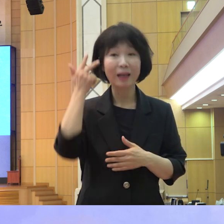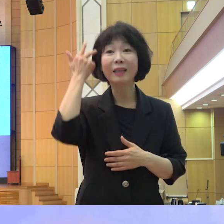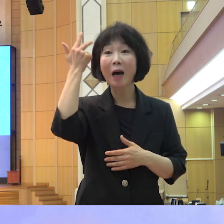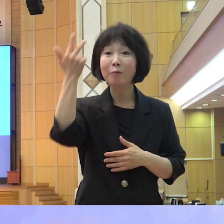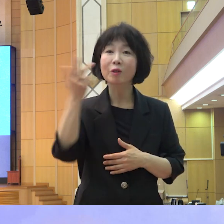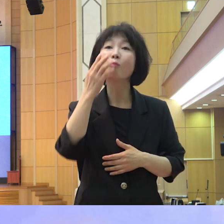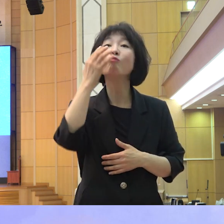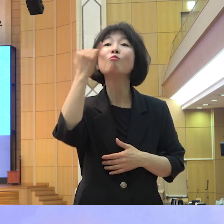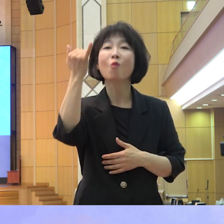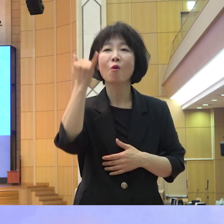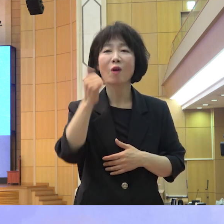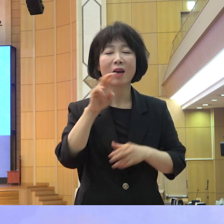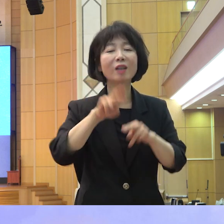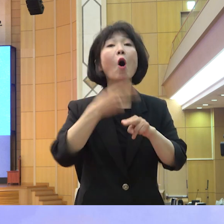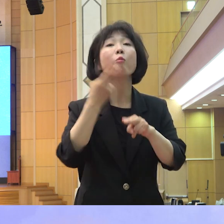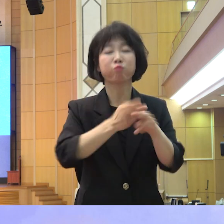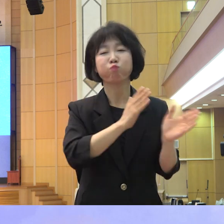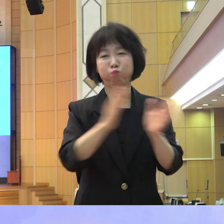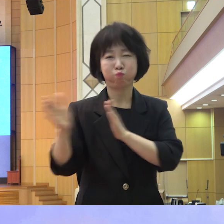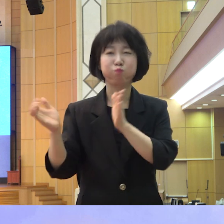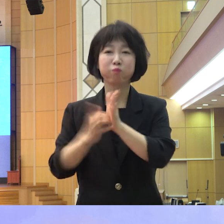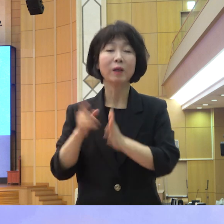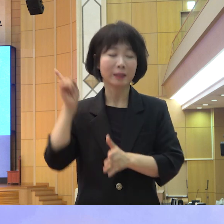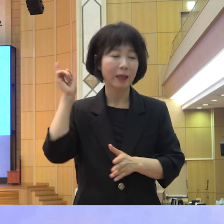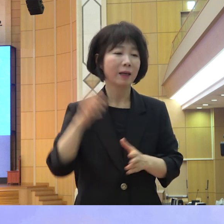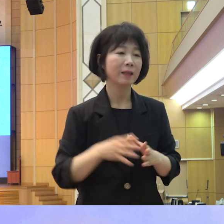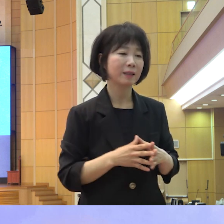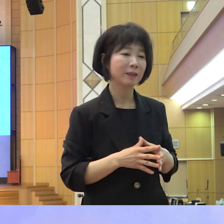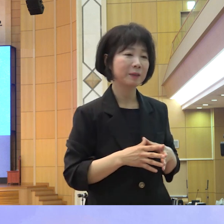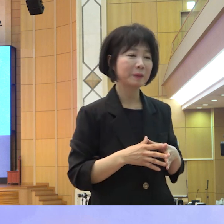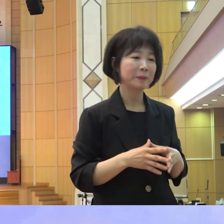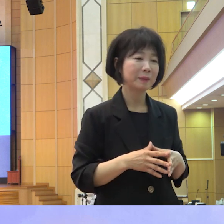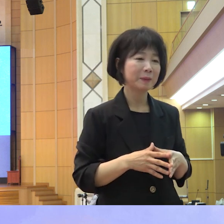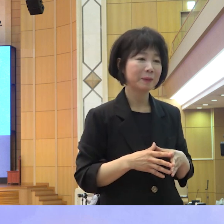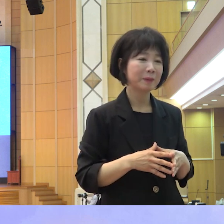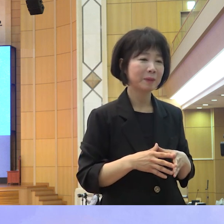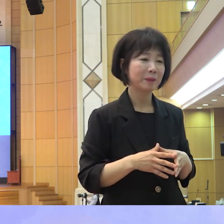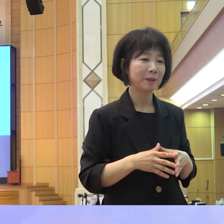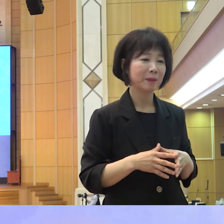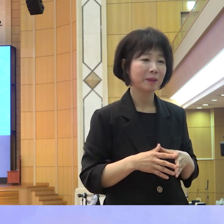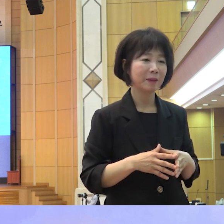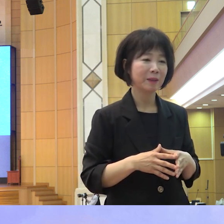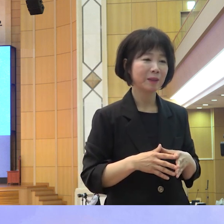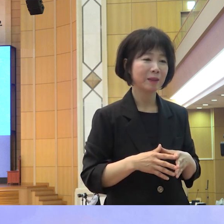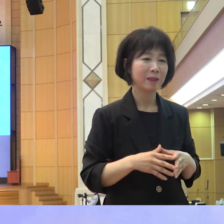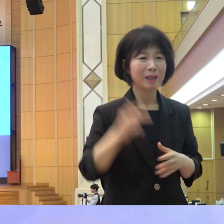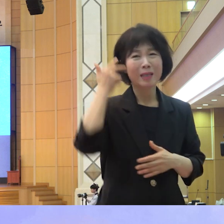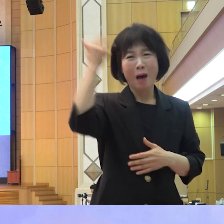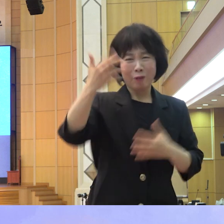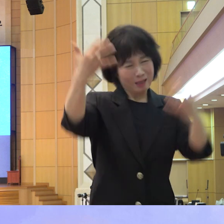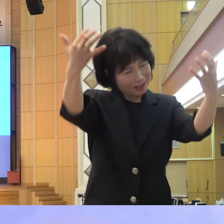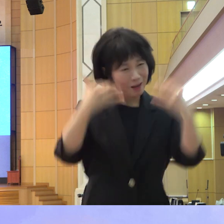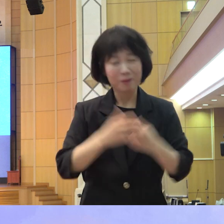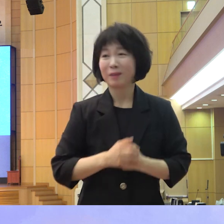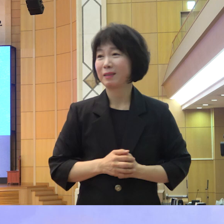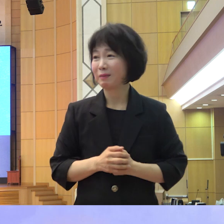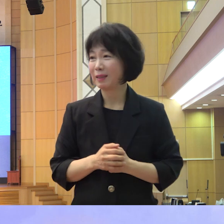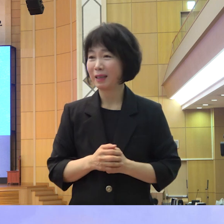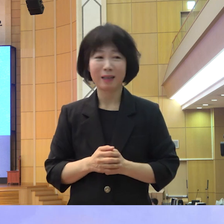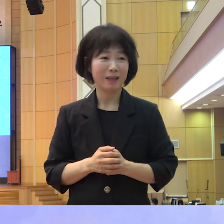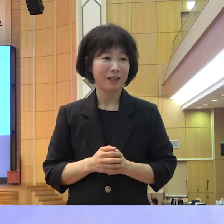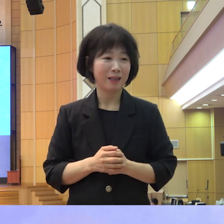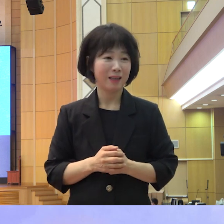선물 저희가 준비를 또 하고 있습니다. 그러니까 다음 주는 웬만하면 거의, 그래서 마련해달라고 그랬더니